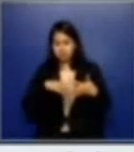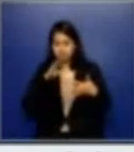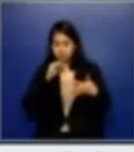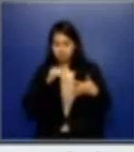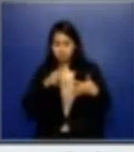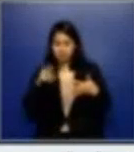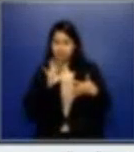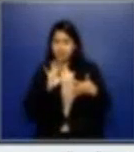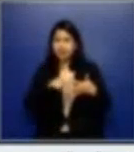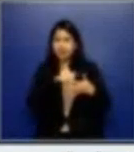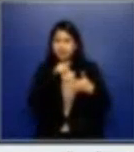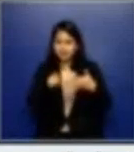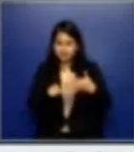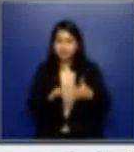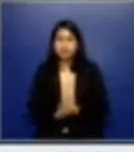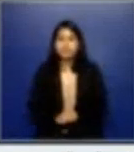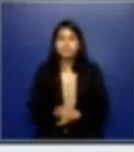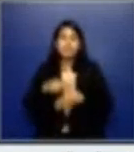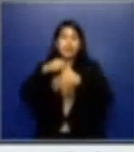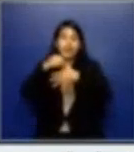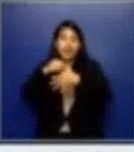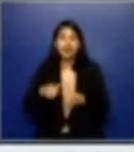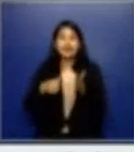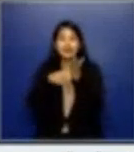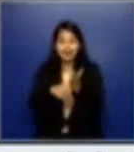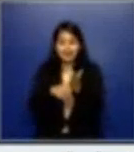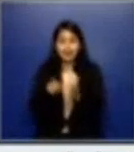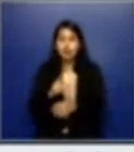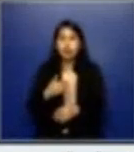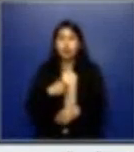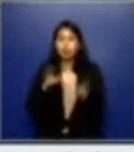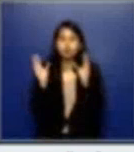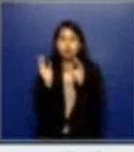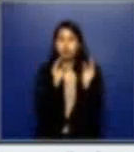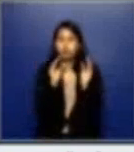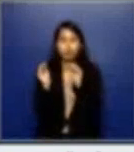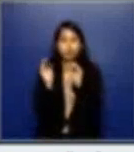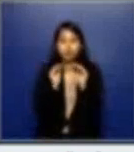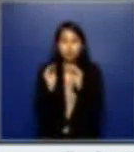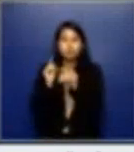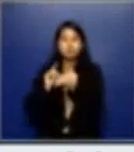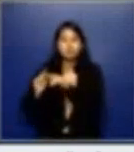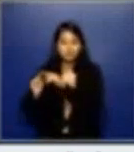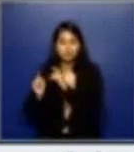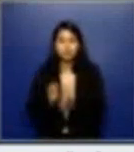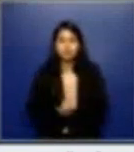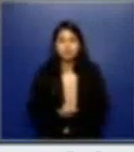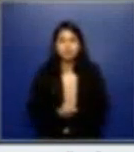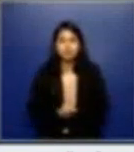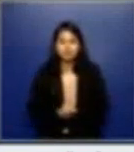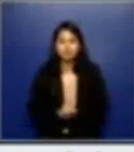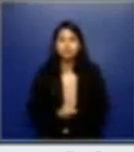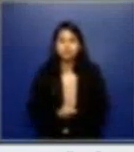ตัวหนี้หนี้ของหนี้สาธารณะครับคุยกันมากท่านครับท่านนาย